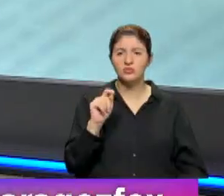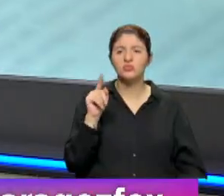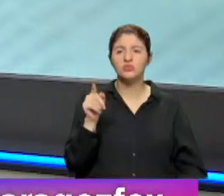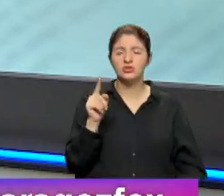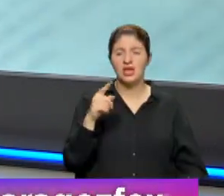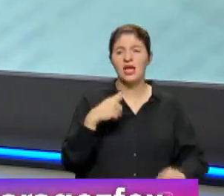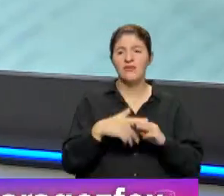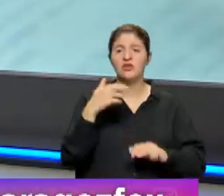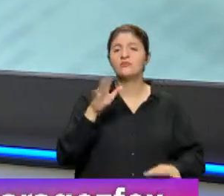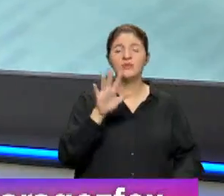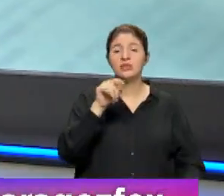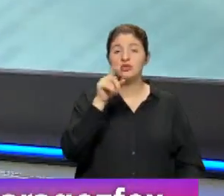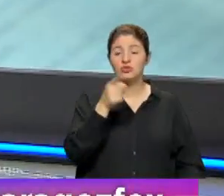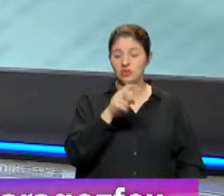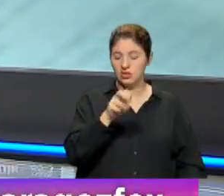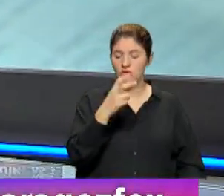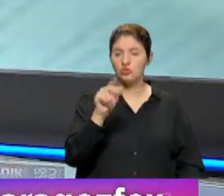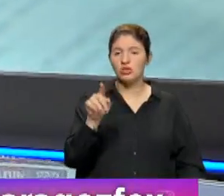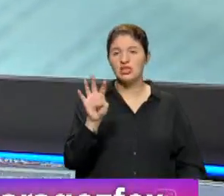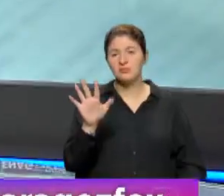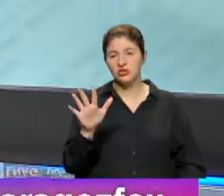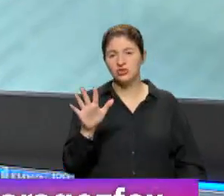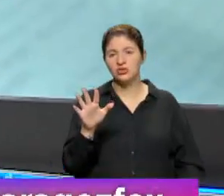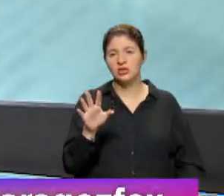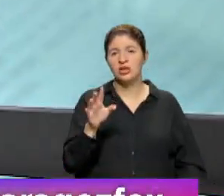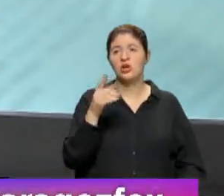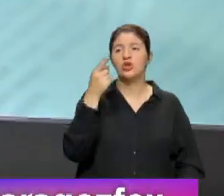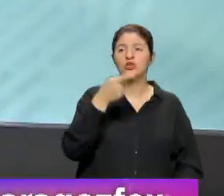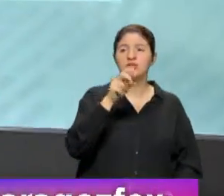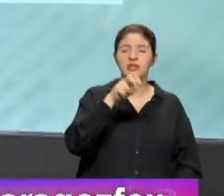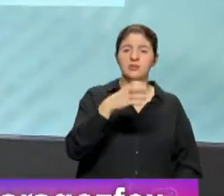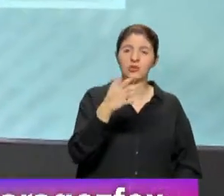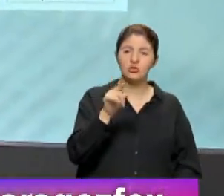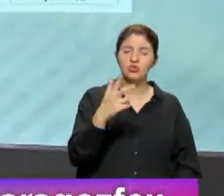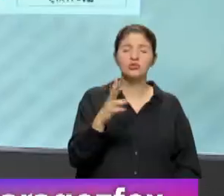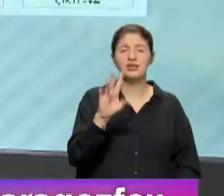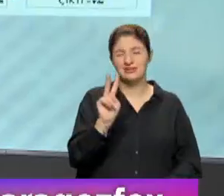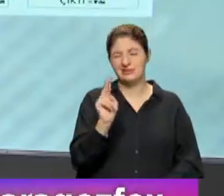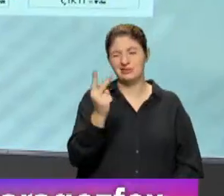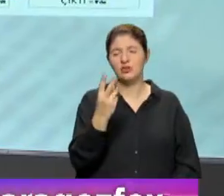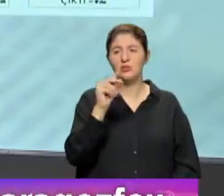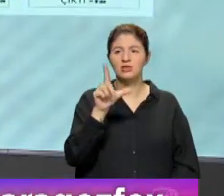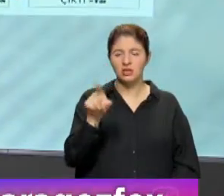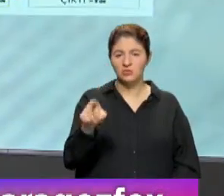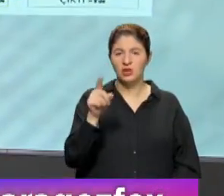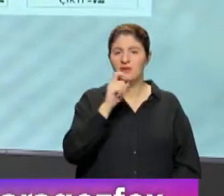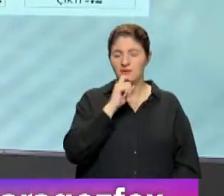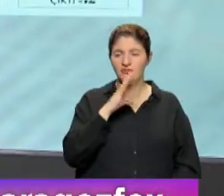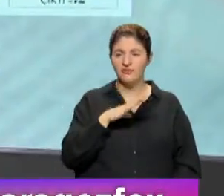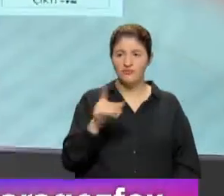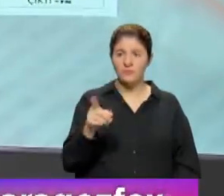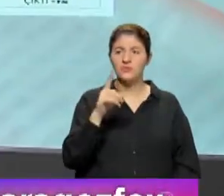burada enflasyon % 8.45 hani % 3.5e orada iki rakamın değişmesi gerekiyor öyle bir hata var